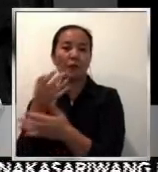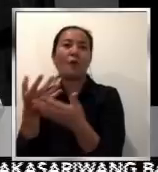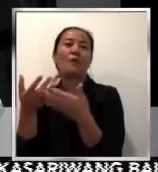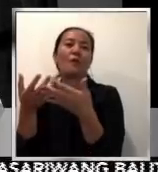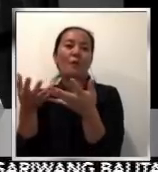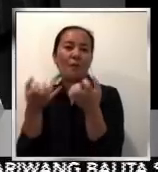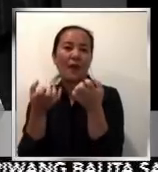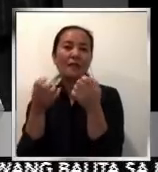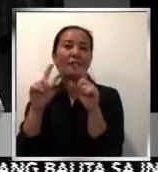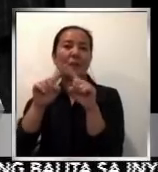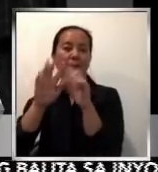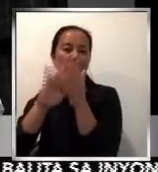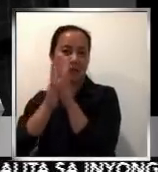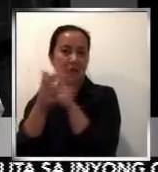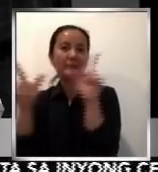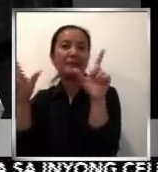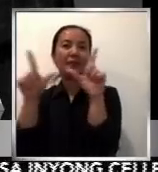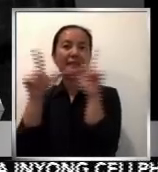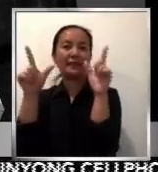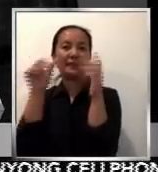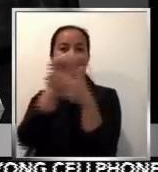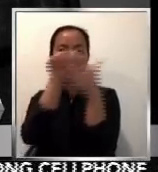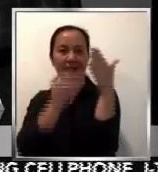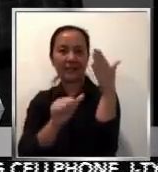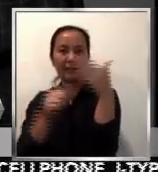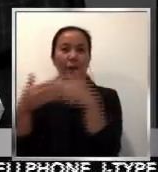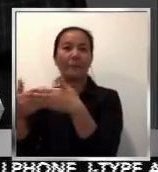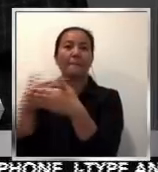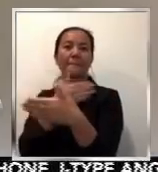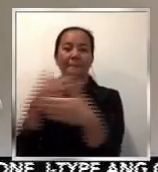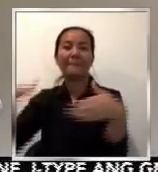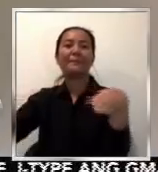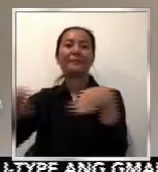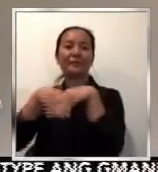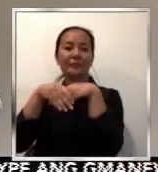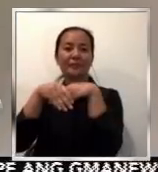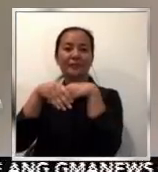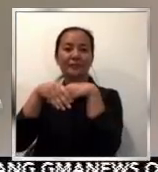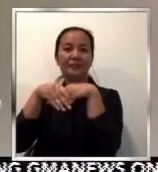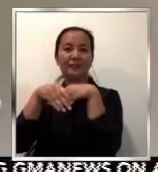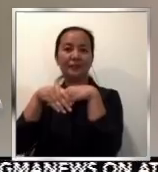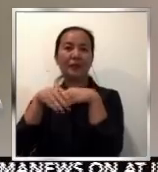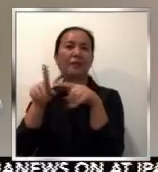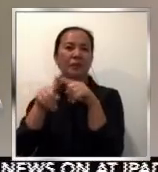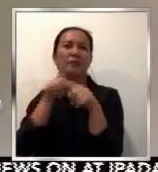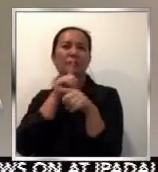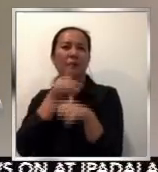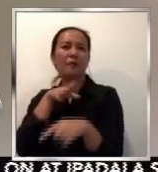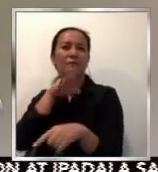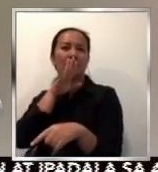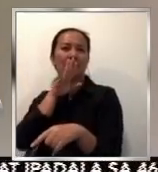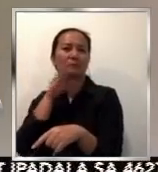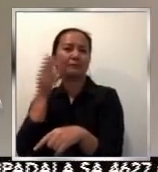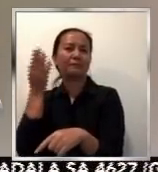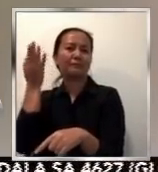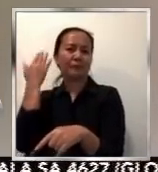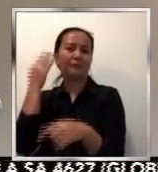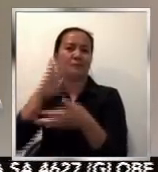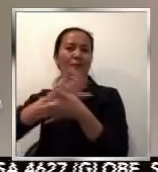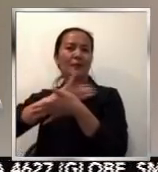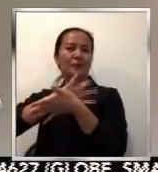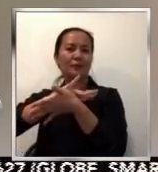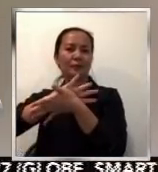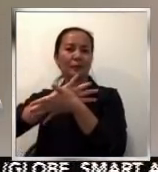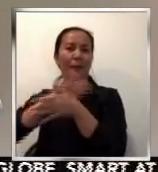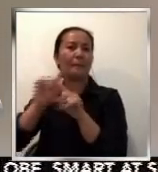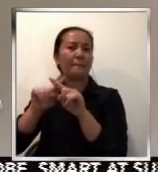ikasal. Medyo nawalan daw siya ng pag-asa na mangyayari ito dahil sa pandemic. Ilang linggo bago ang kanyang kasal, na nakaschedule noong